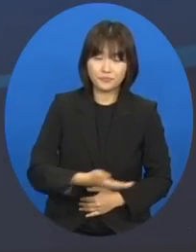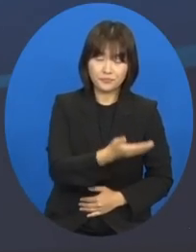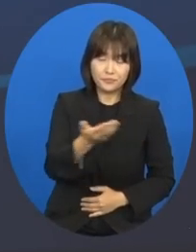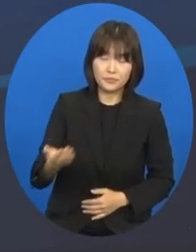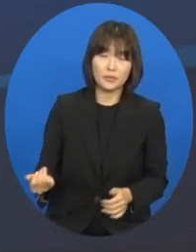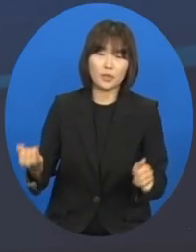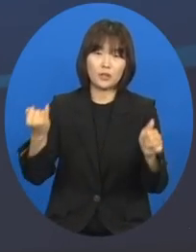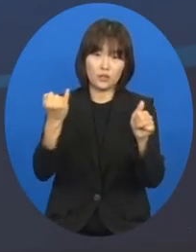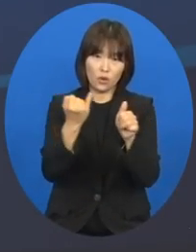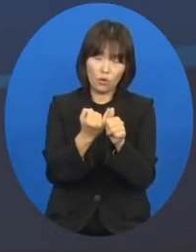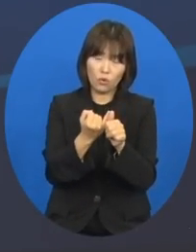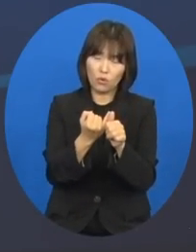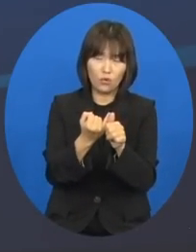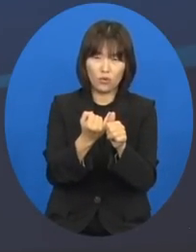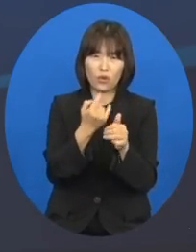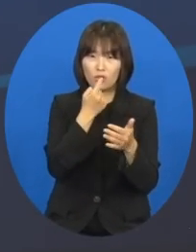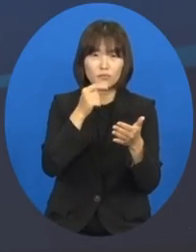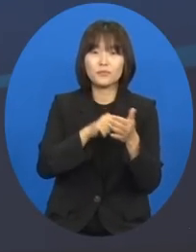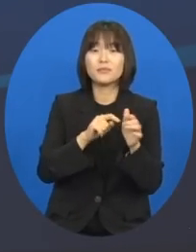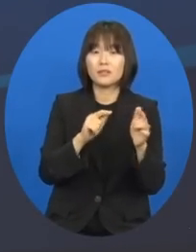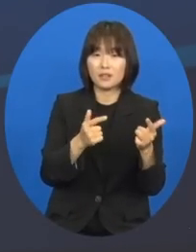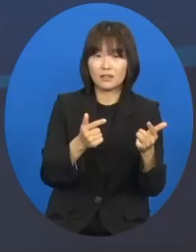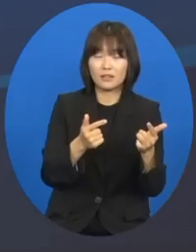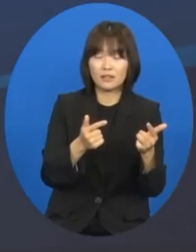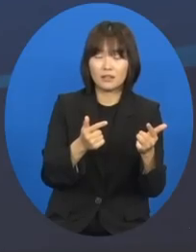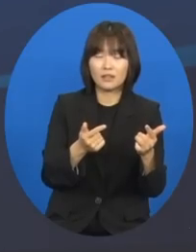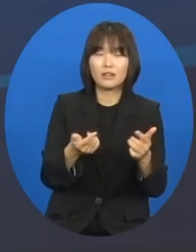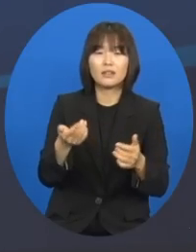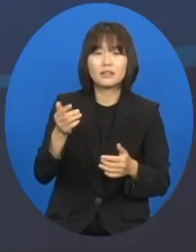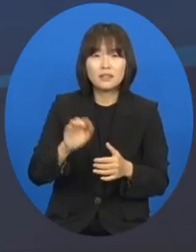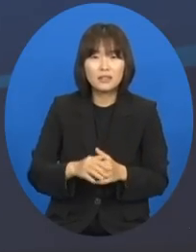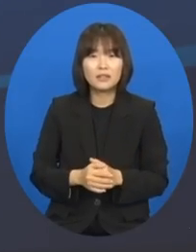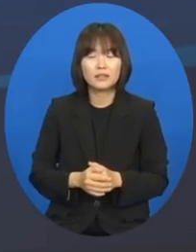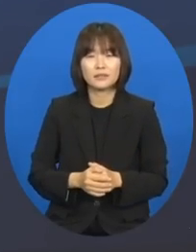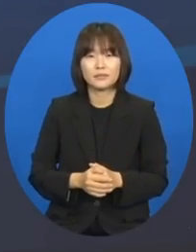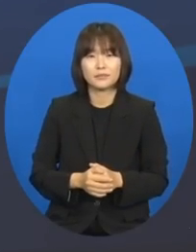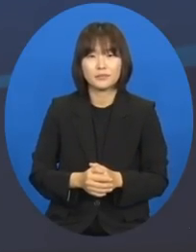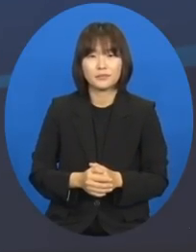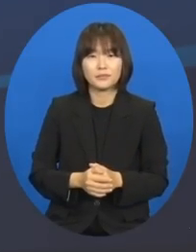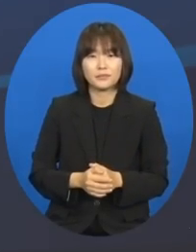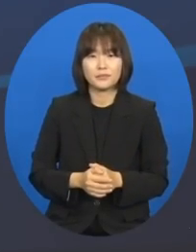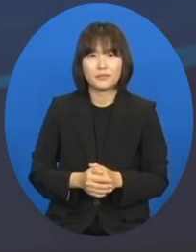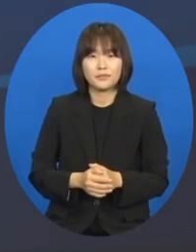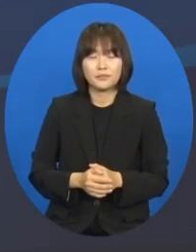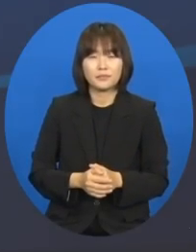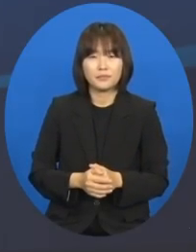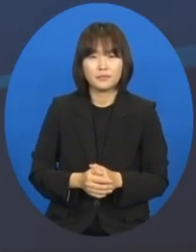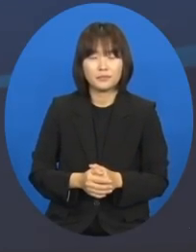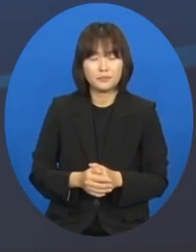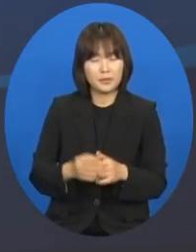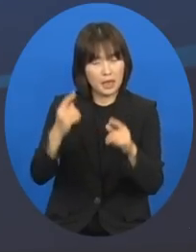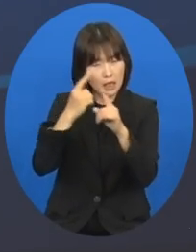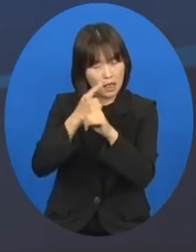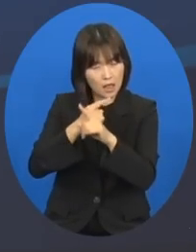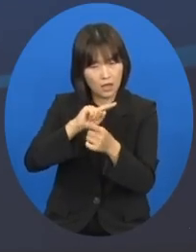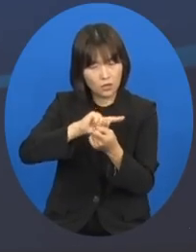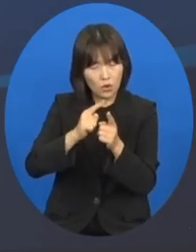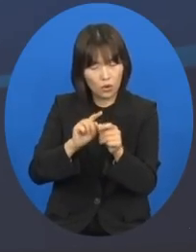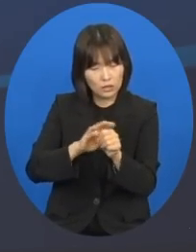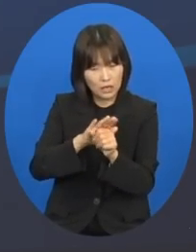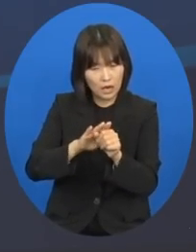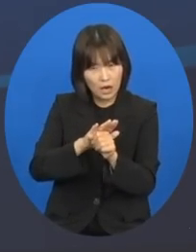결혼하기까지도 쉽지 않지만 사실은 날마다 서로를 사랑하면서 사는게 정말 어려운 일이잖아요